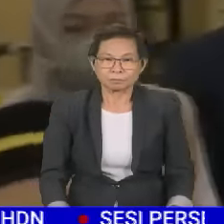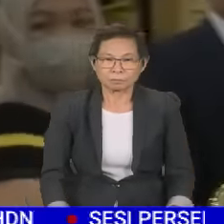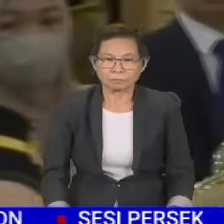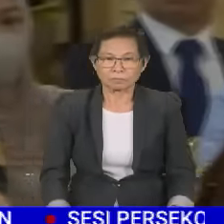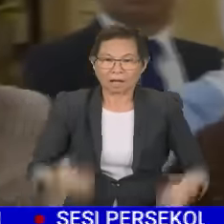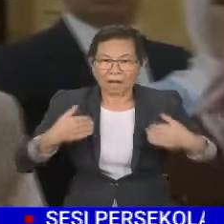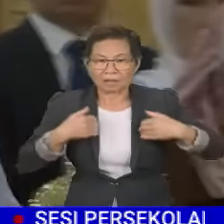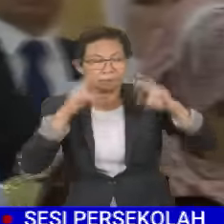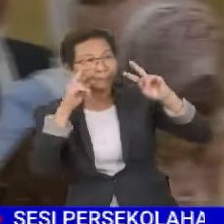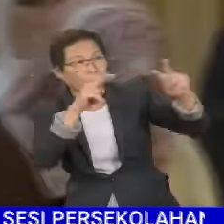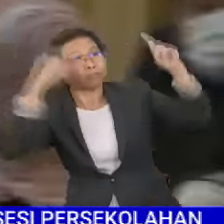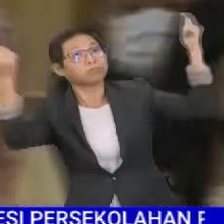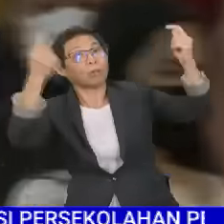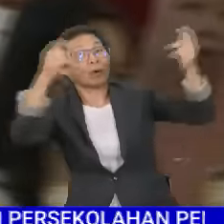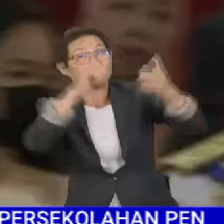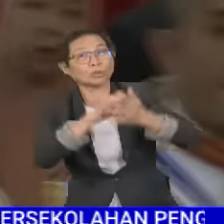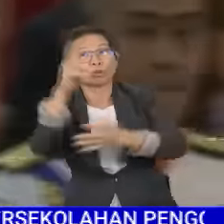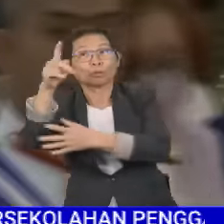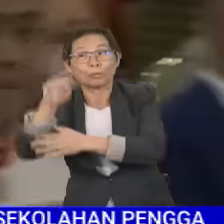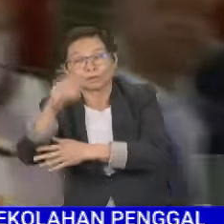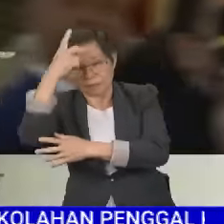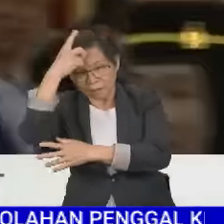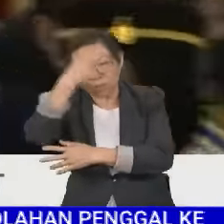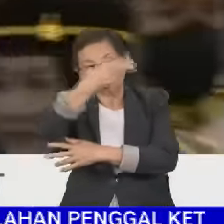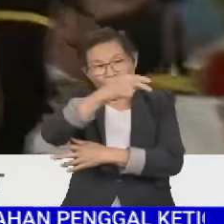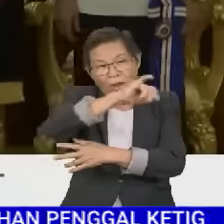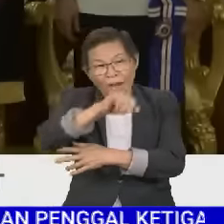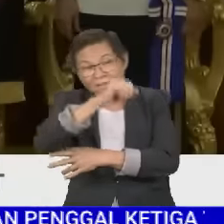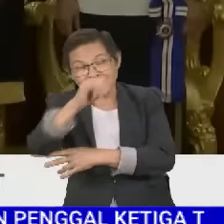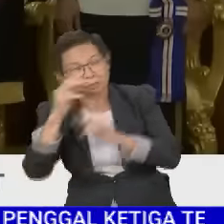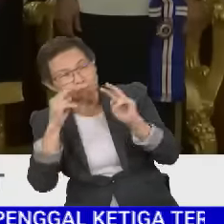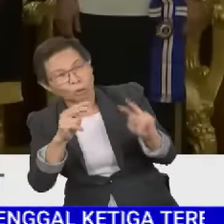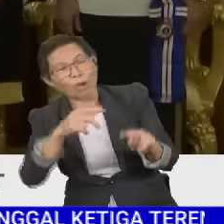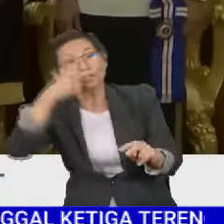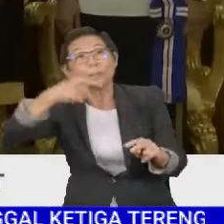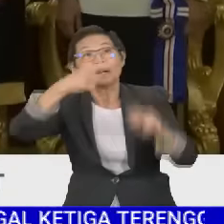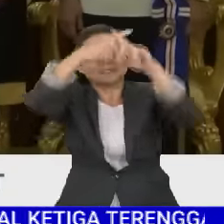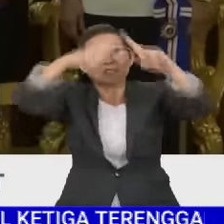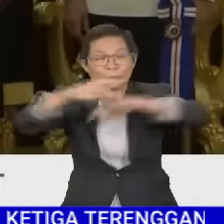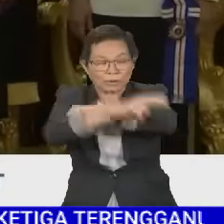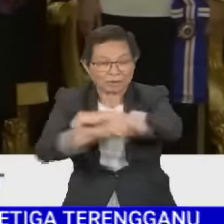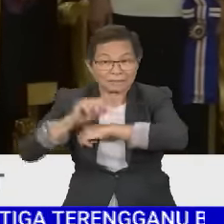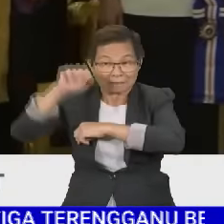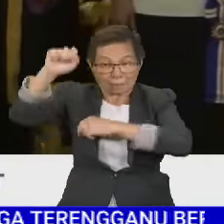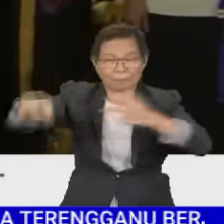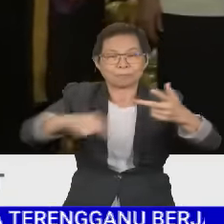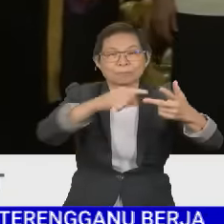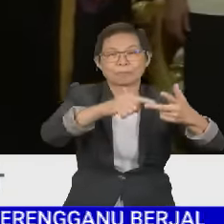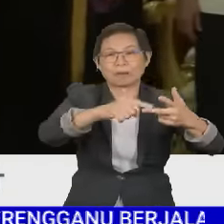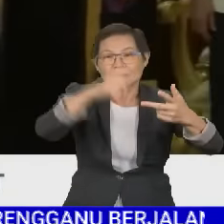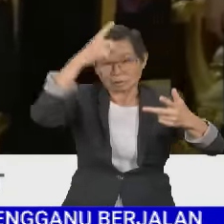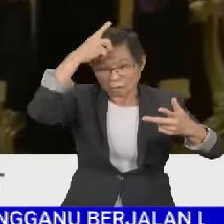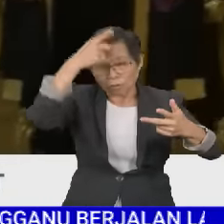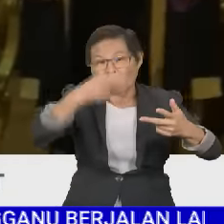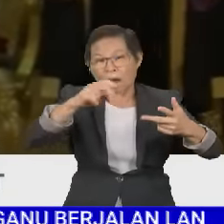turut menyaksikan istiadat ini ketua menteri Datu si Panglima Haji jenor speaker dewan Honda Gandari Sabah